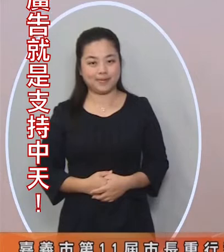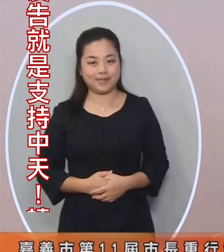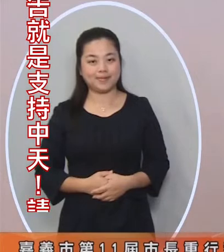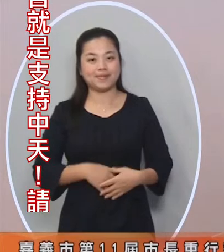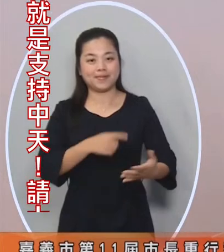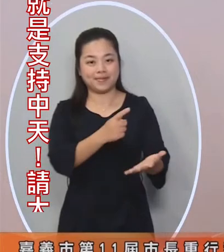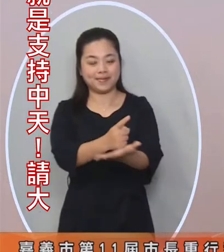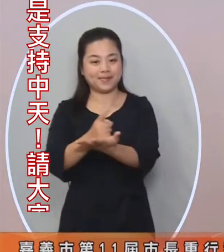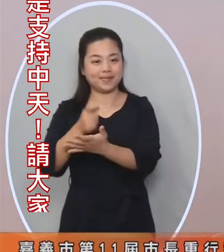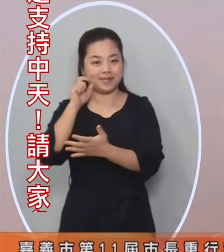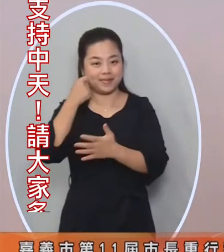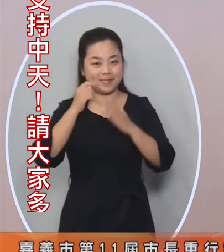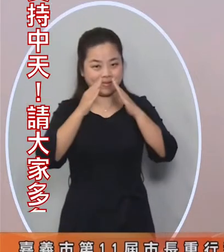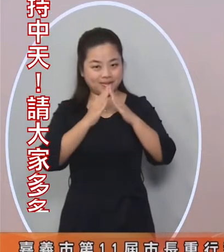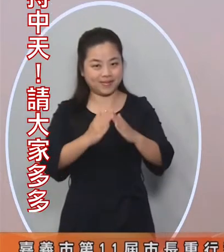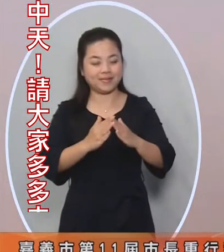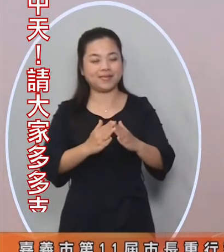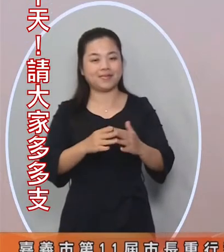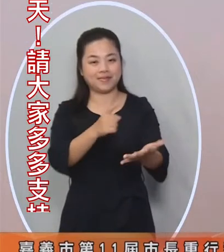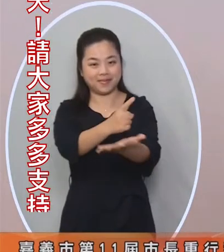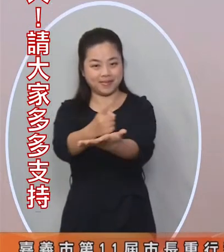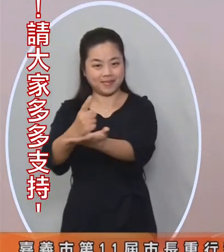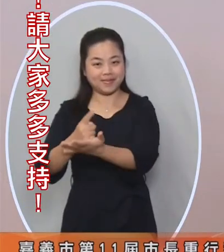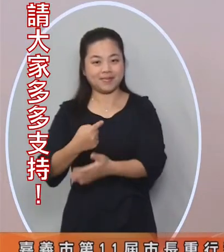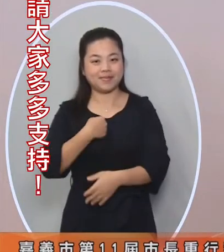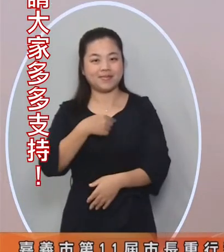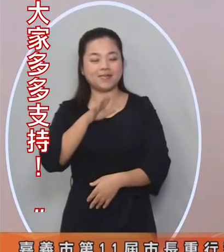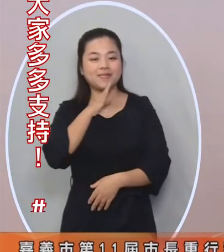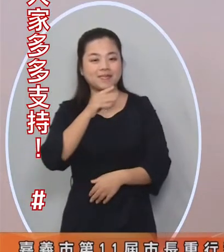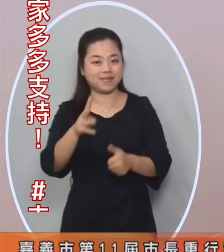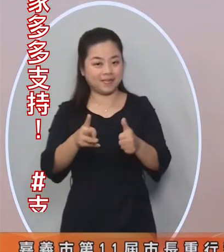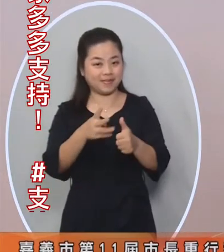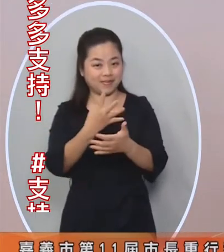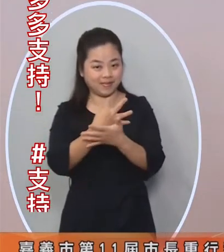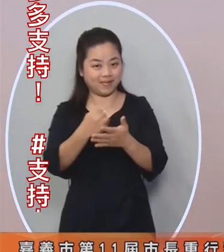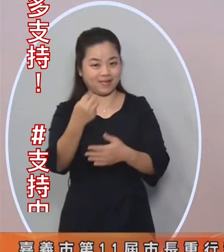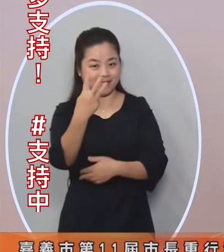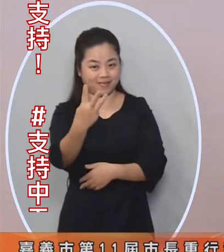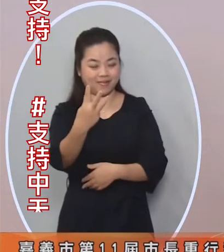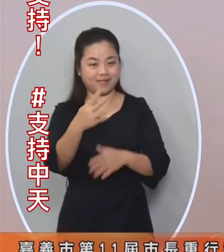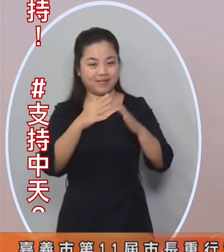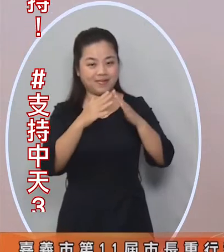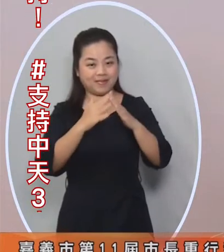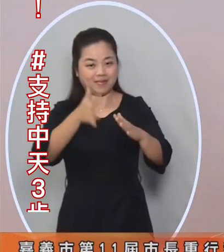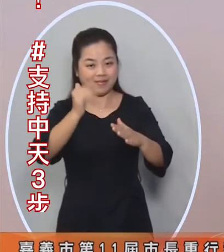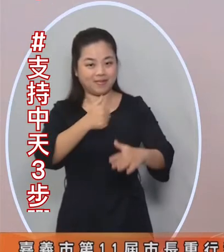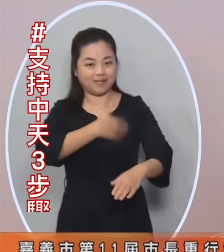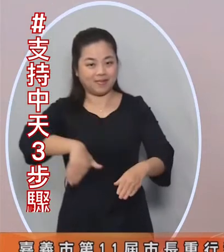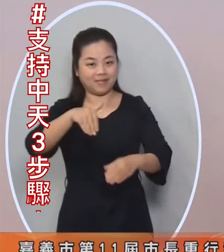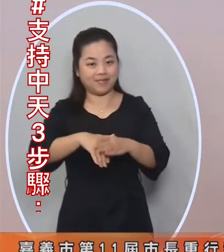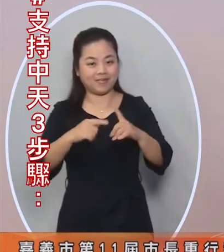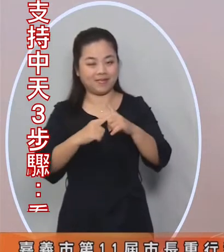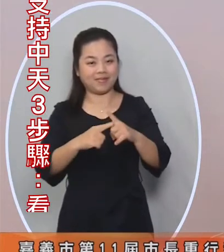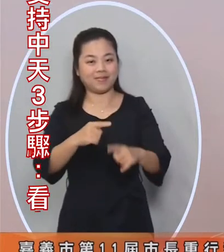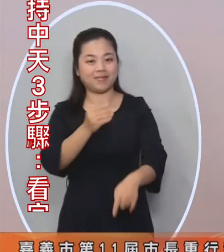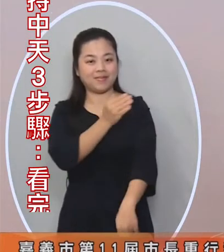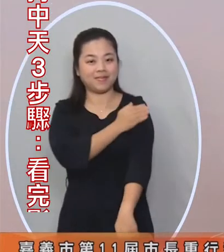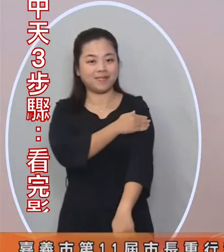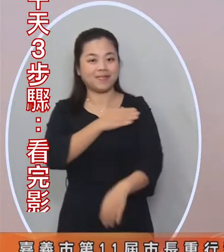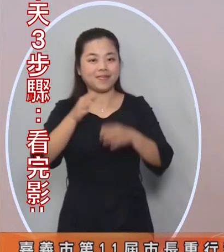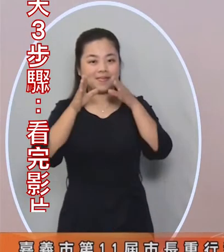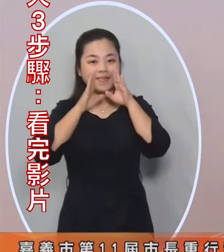各位嘉义市的市民，我是第三号市长候选人陈泰山。